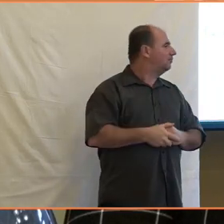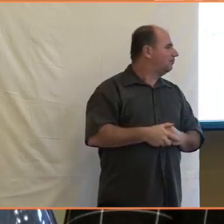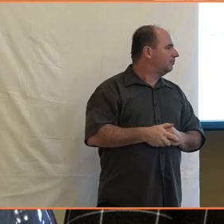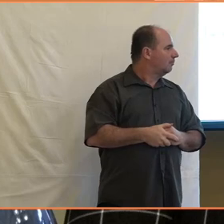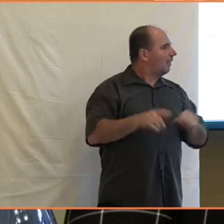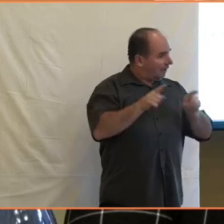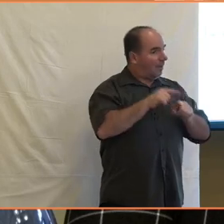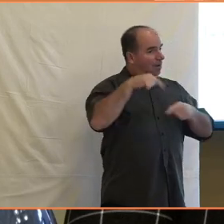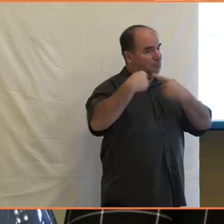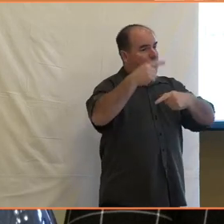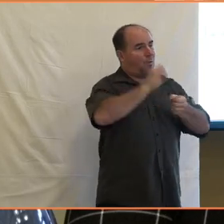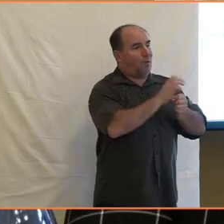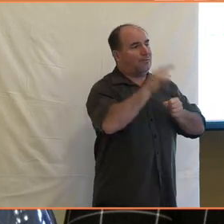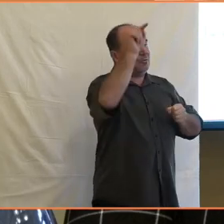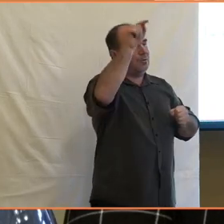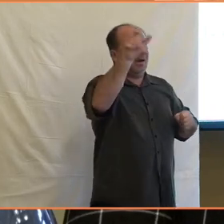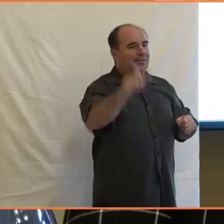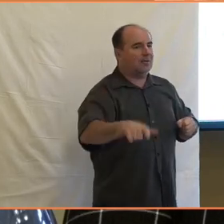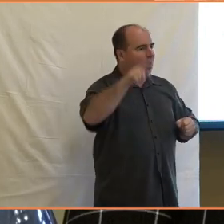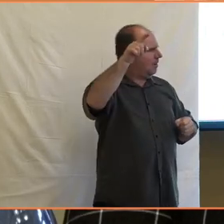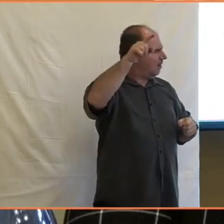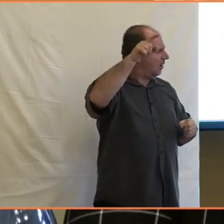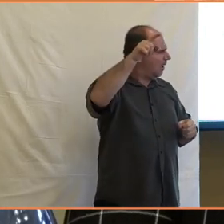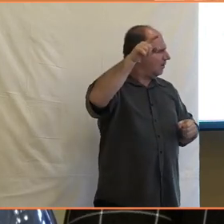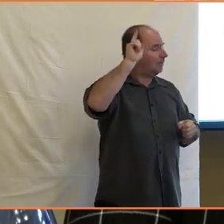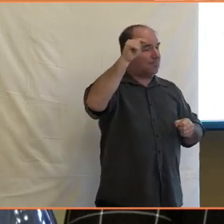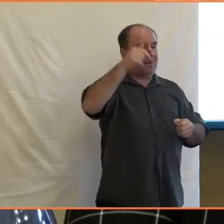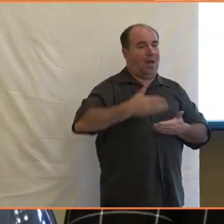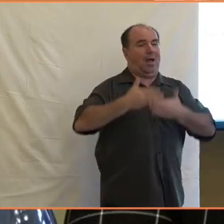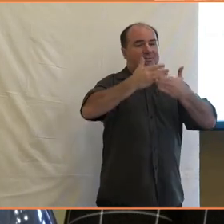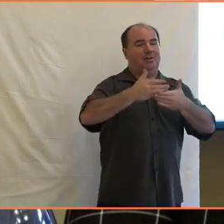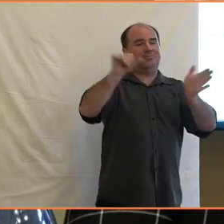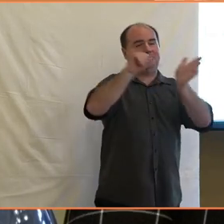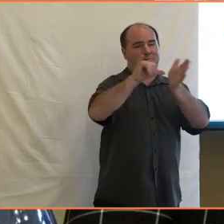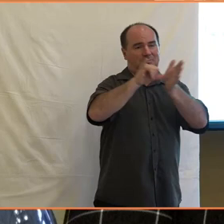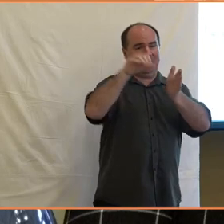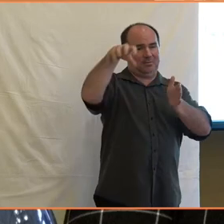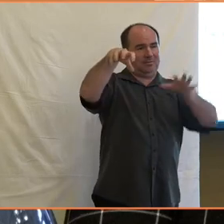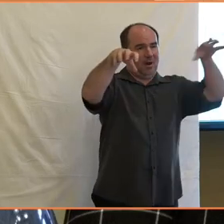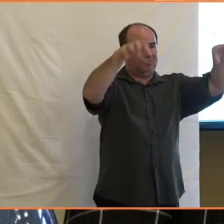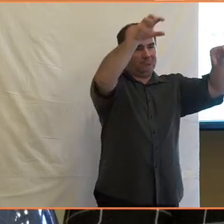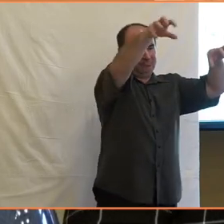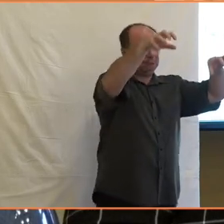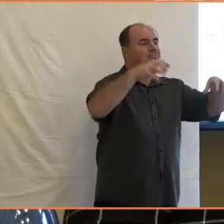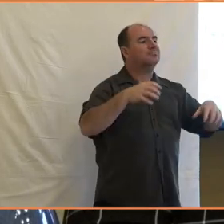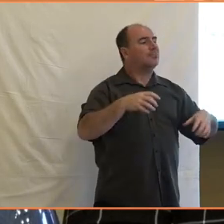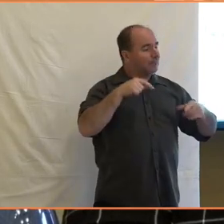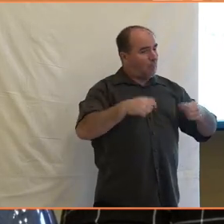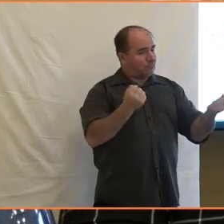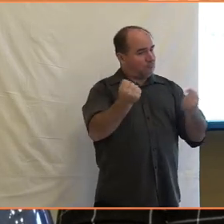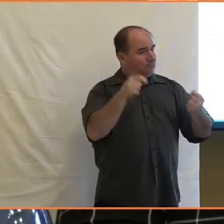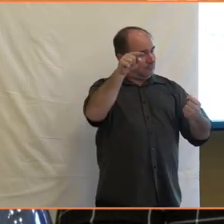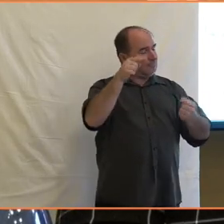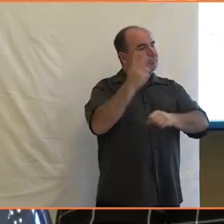Británii, by mohly hrát právě ty asistenční centra, minimálně co se týče státní správy. V těch školách, v té online výuce je to